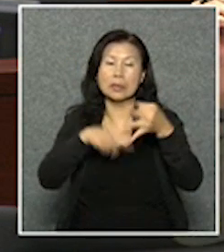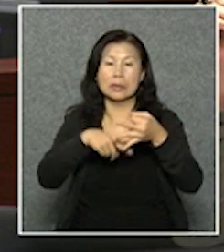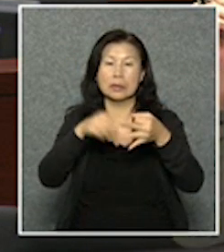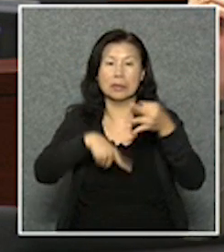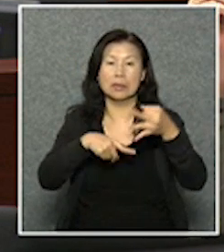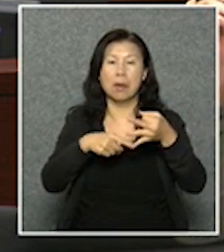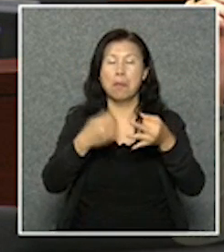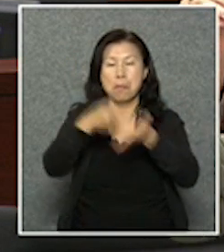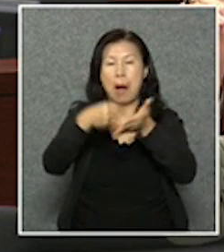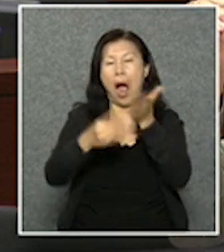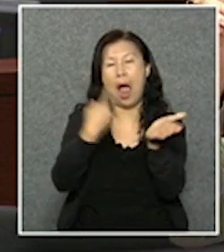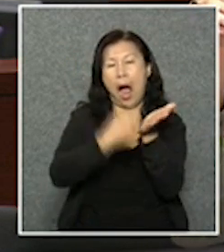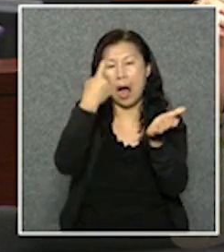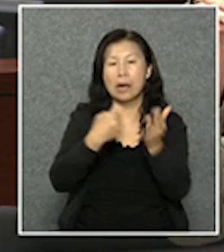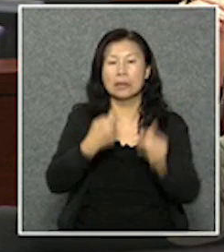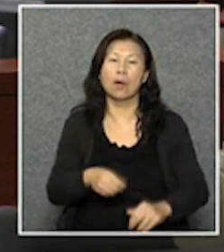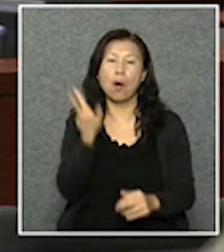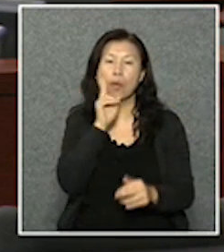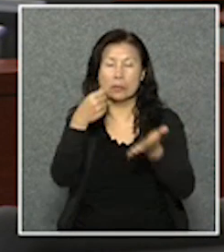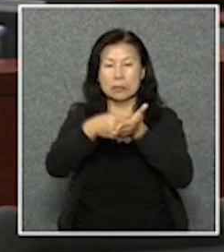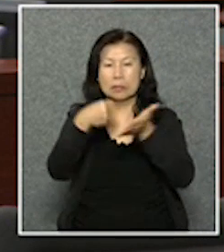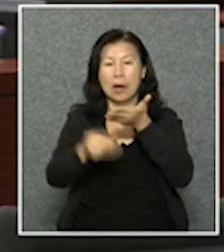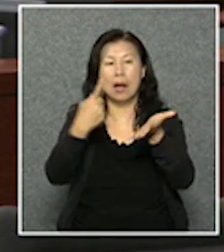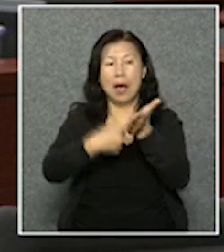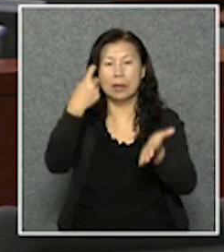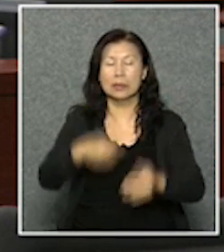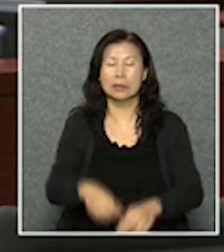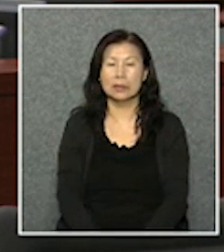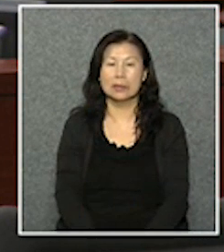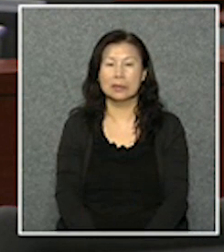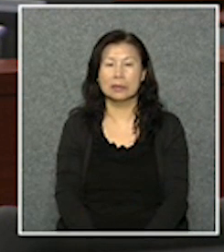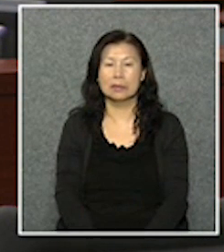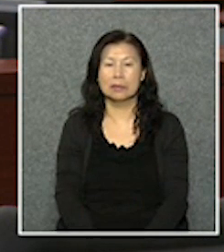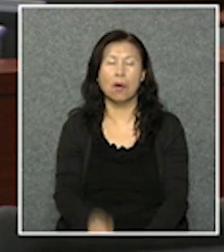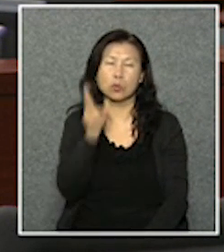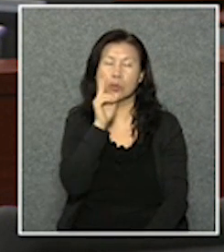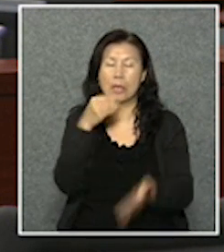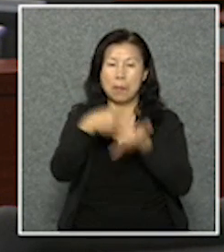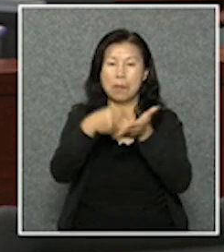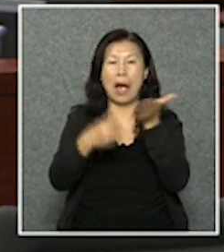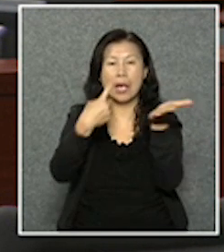賣蝦嘅 ，OK？ 咁咧就賣蝦嘅，咁叫 Stream